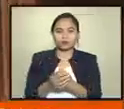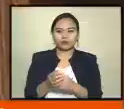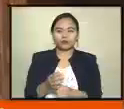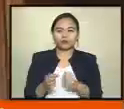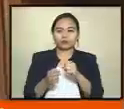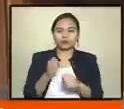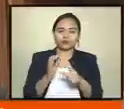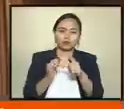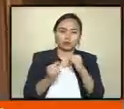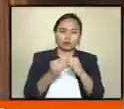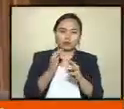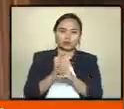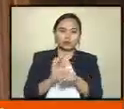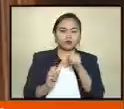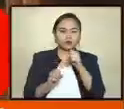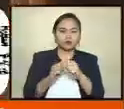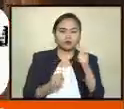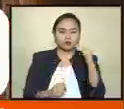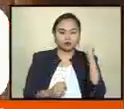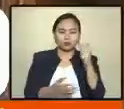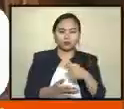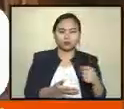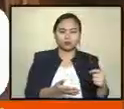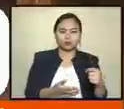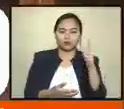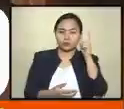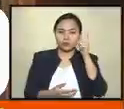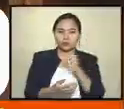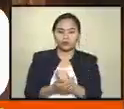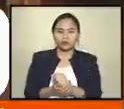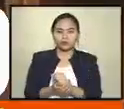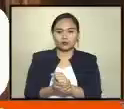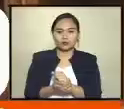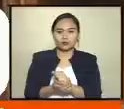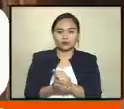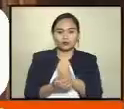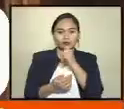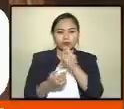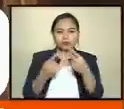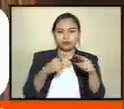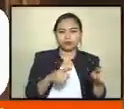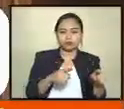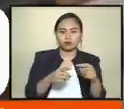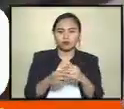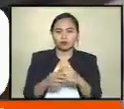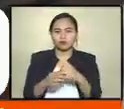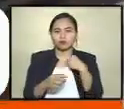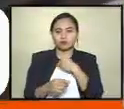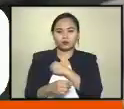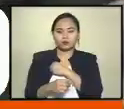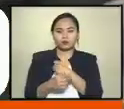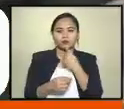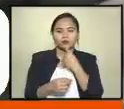last-minute insertions, kaya hindi pumirma sa bicameral report si Lacson. Hindi rin niya sinipot ang ratification nito sa Senado. Ayon